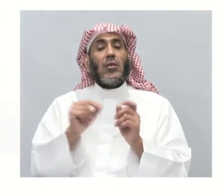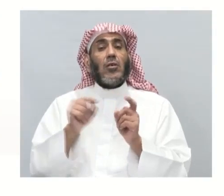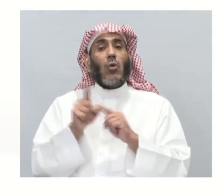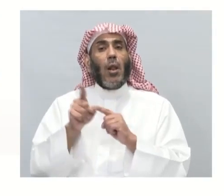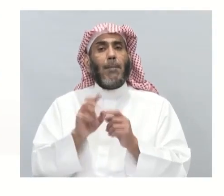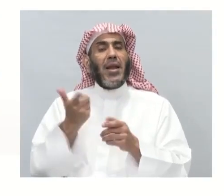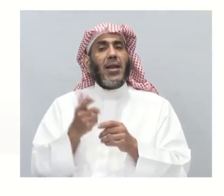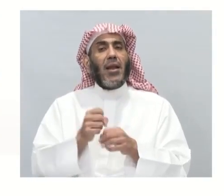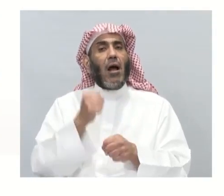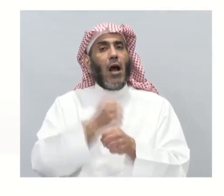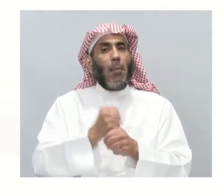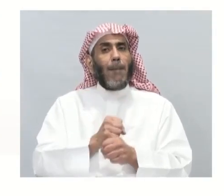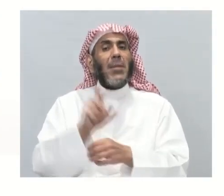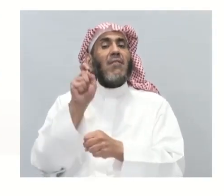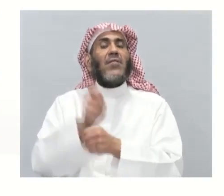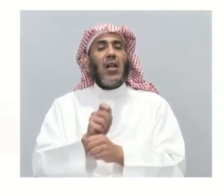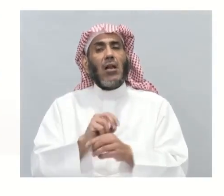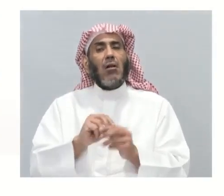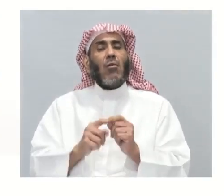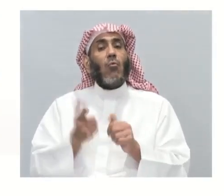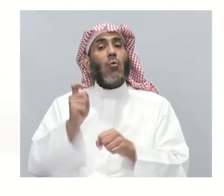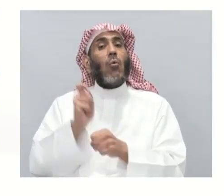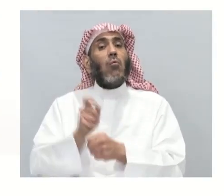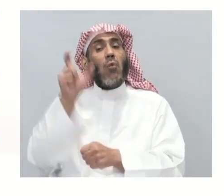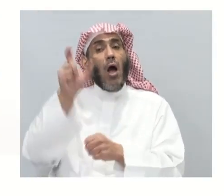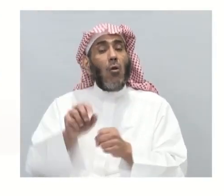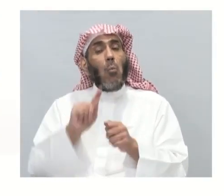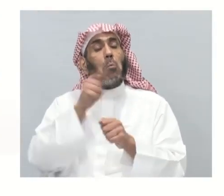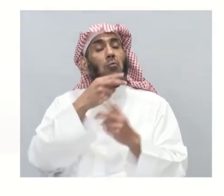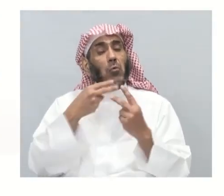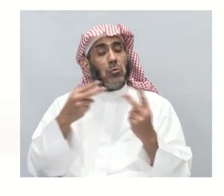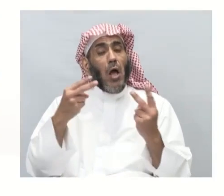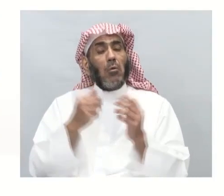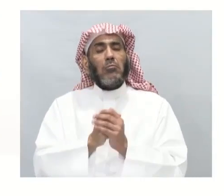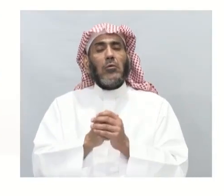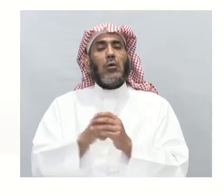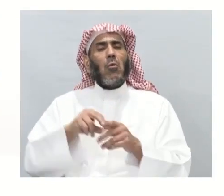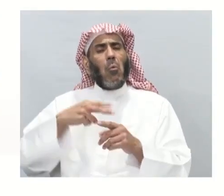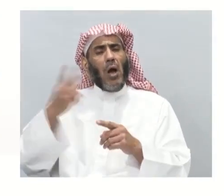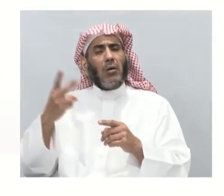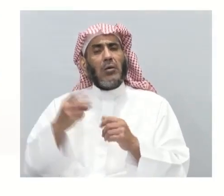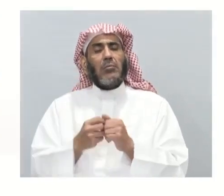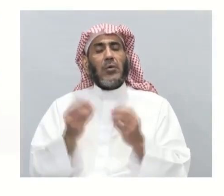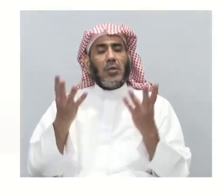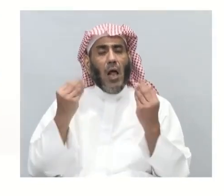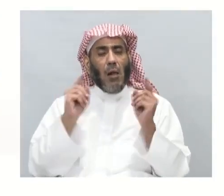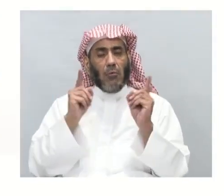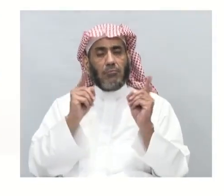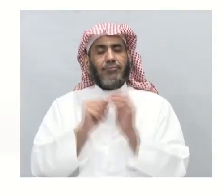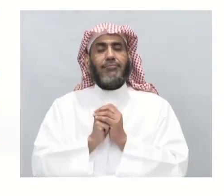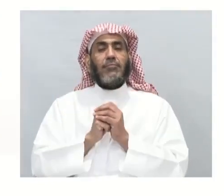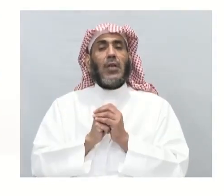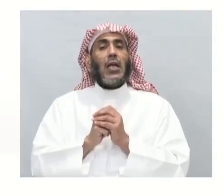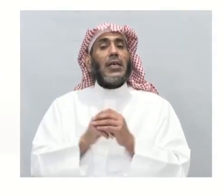من قام بالفعل وتذكر مميزات الفاعل انه مرفوع دائما وتذكر غيرها مما مما تعلمت لكن